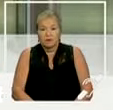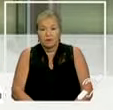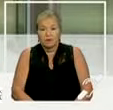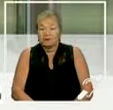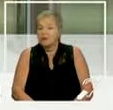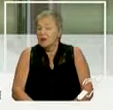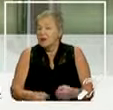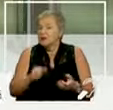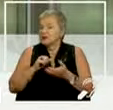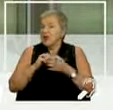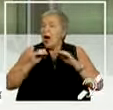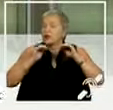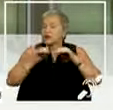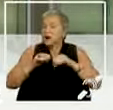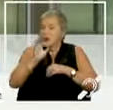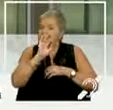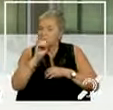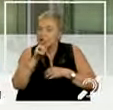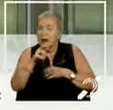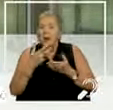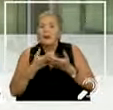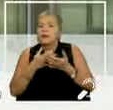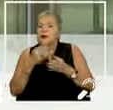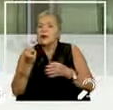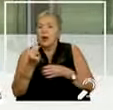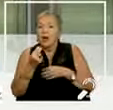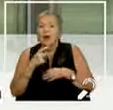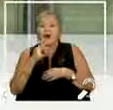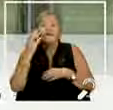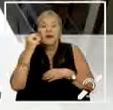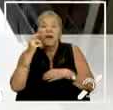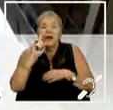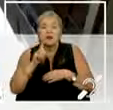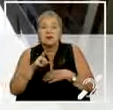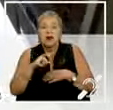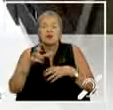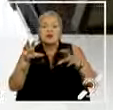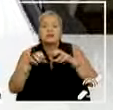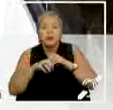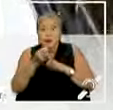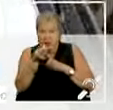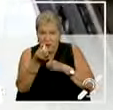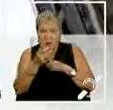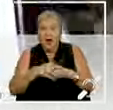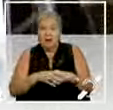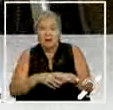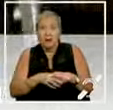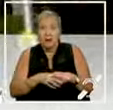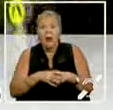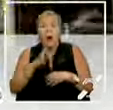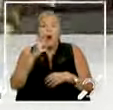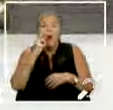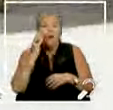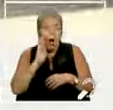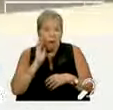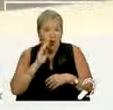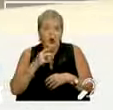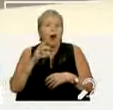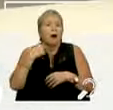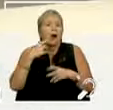Presa australiană scrie și despre eventualele despăgubiri pe care le-ar putea primi femeia. Într-un alt caz, o mamă acuzată de